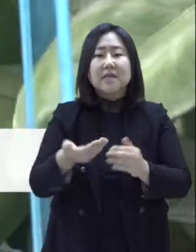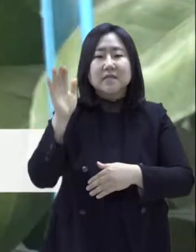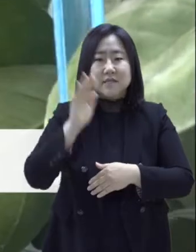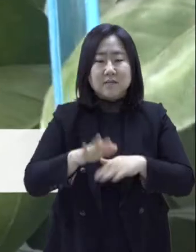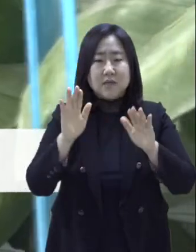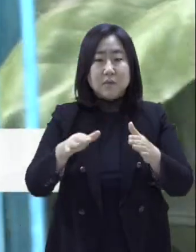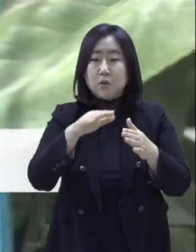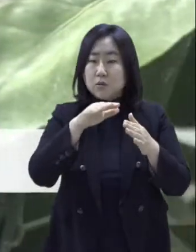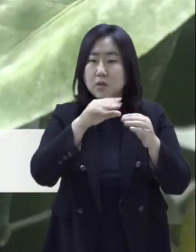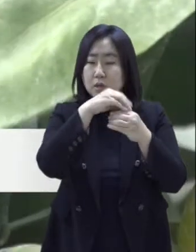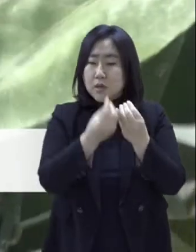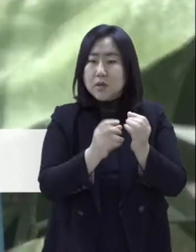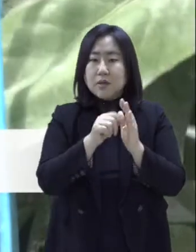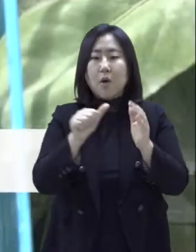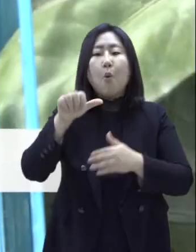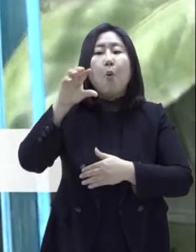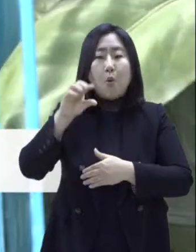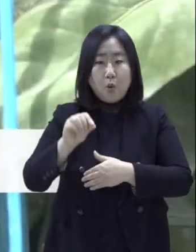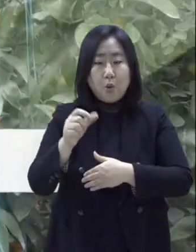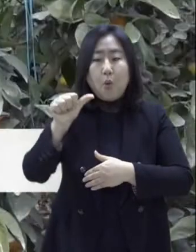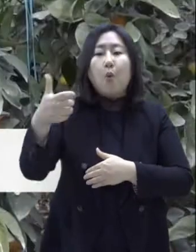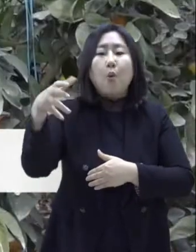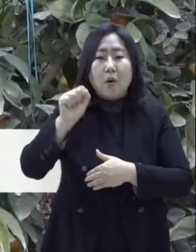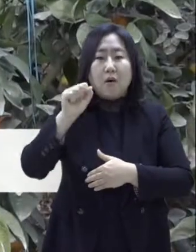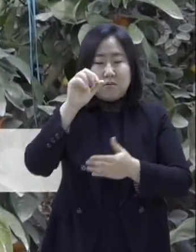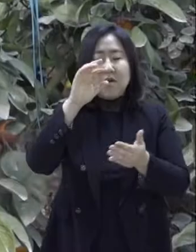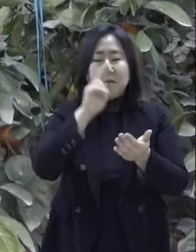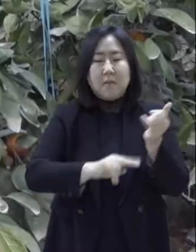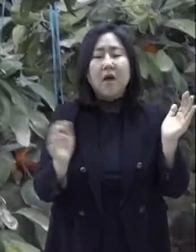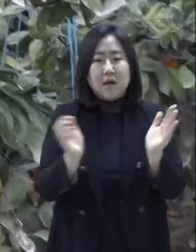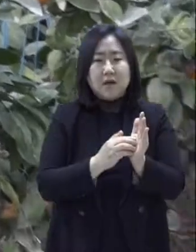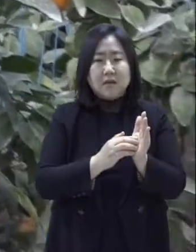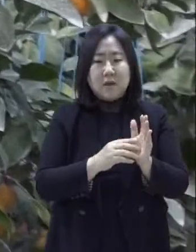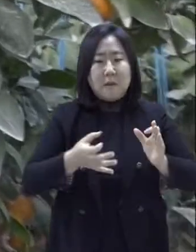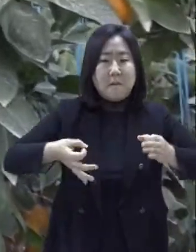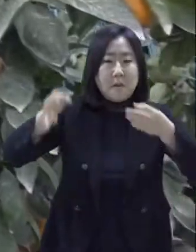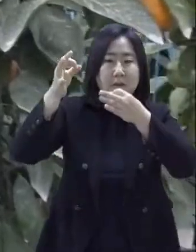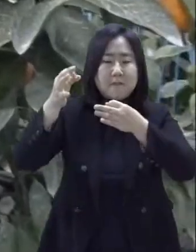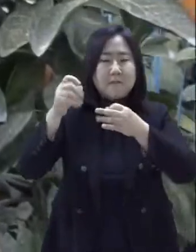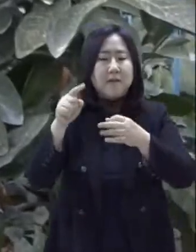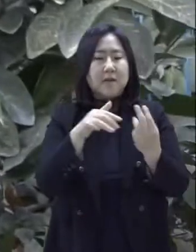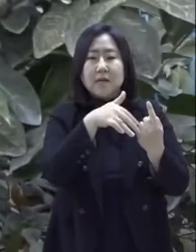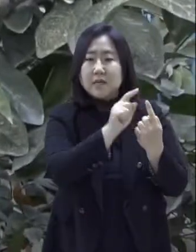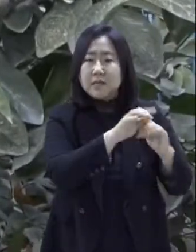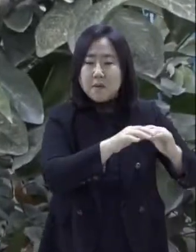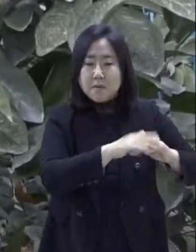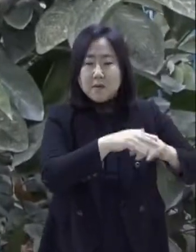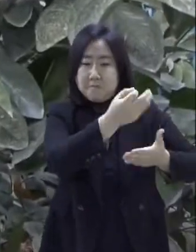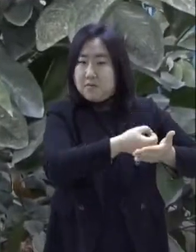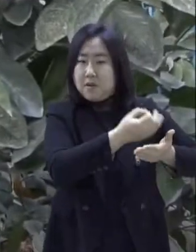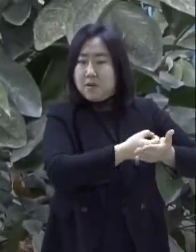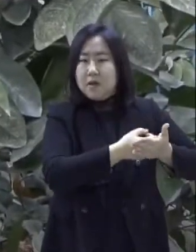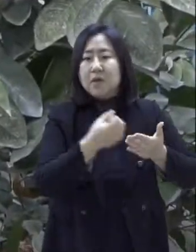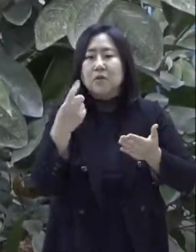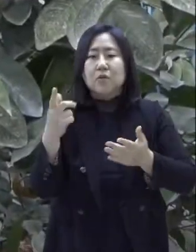한가위 기획전에 매출액 5억 원을 달성했는데요. 계속되는 매출 증가세는 농가 소득으로 이어지고, 기존